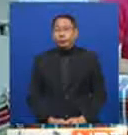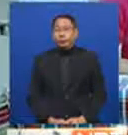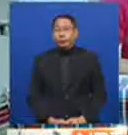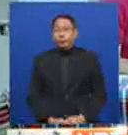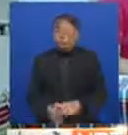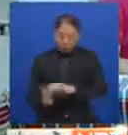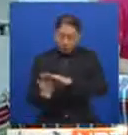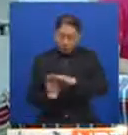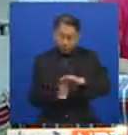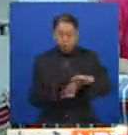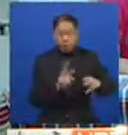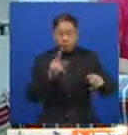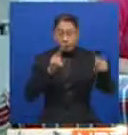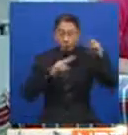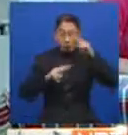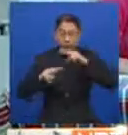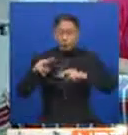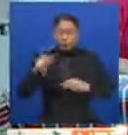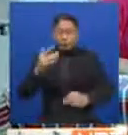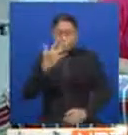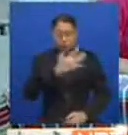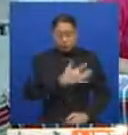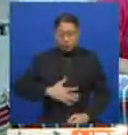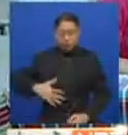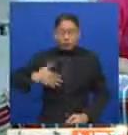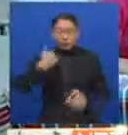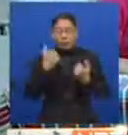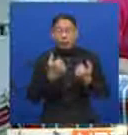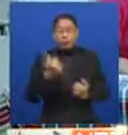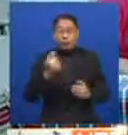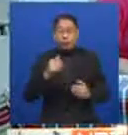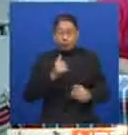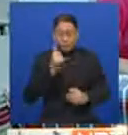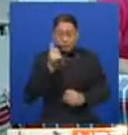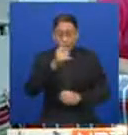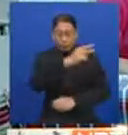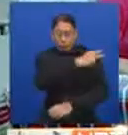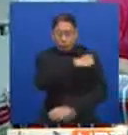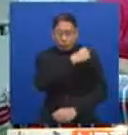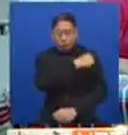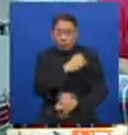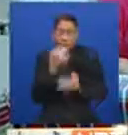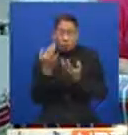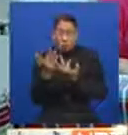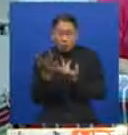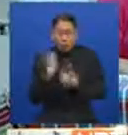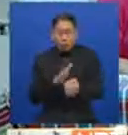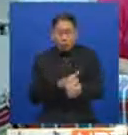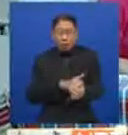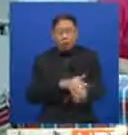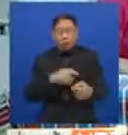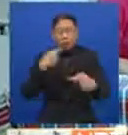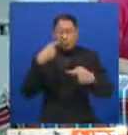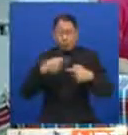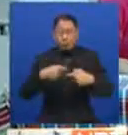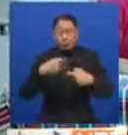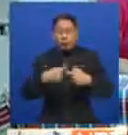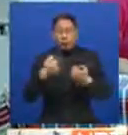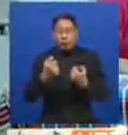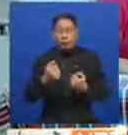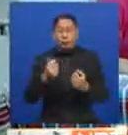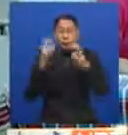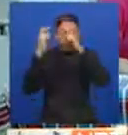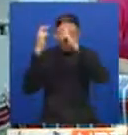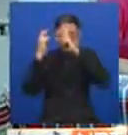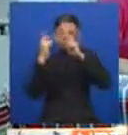ส่วนเรื่องของการดูแลสุขภาพนะที่ผ่านมาคุณผู้ชมอาจจะบอกว่าเดินทางไปโรงพยาบาลต้องไปรอคิวนานแล้วก็เดินทางลำบากด้วยตอนนี้ค่ะ BTS เขา